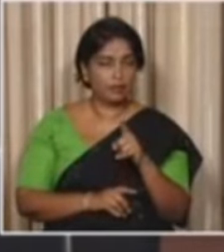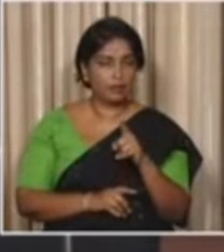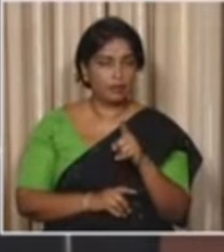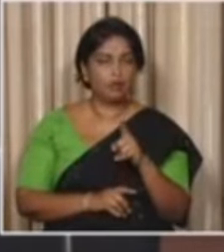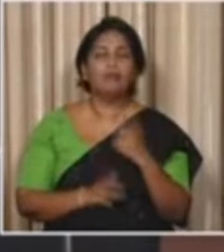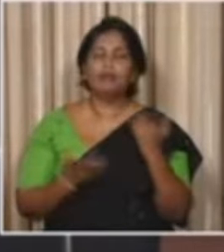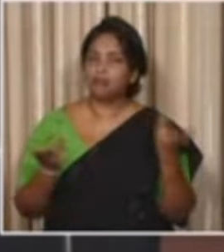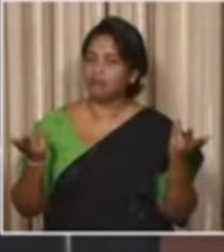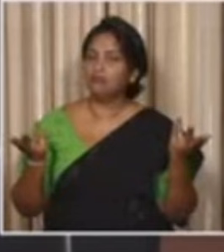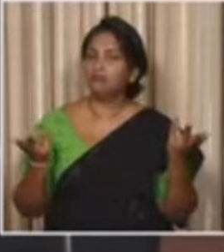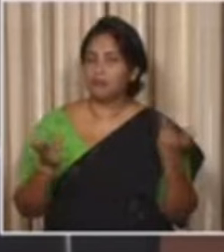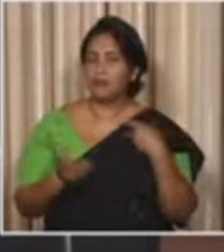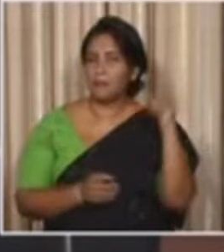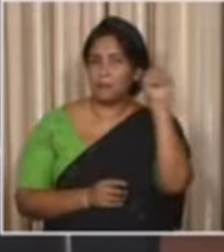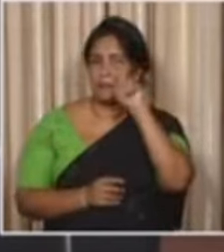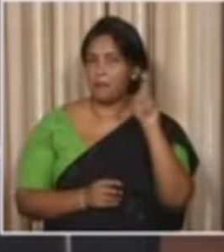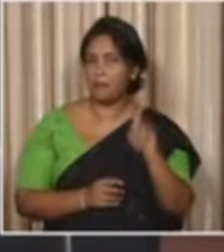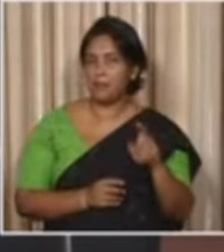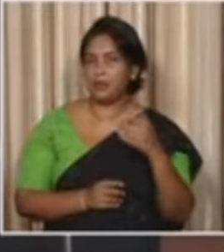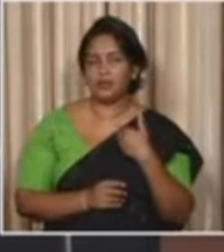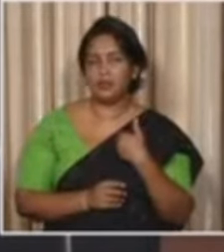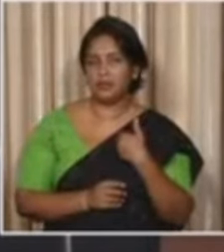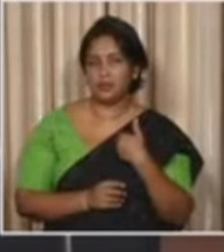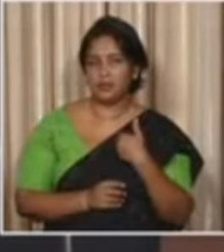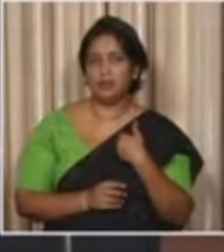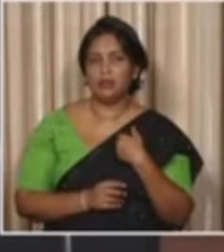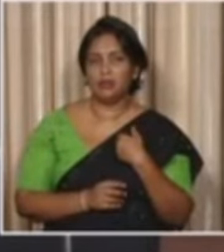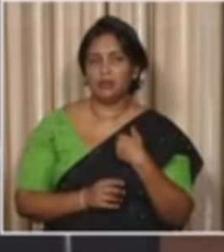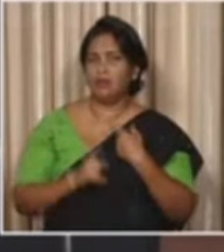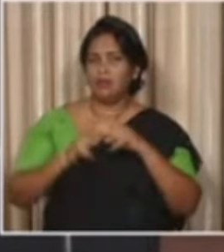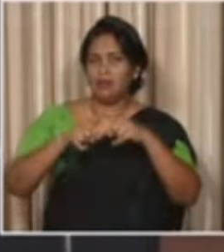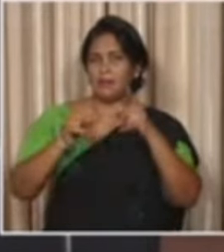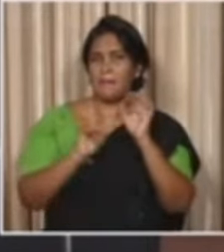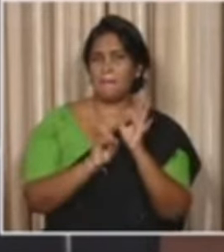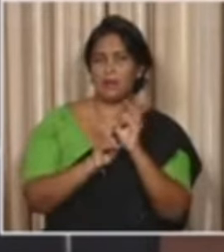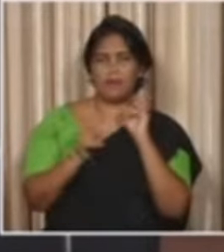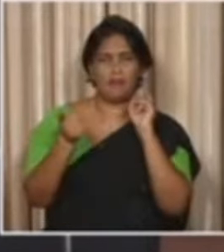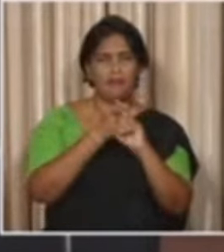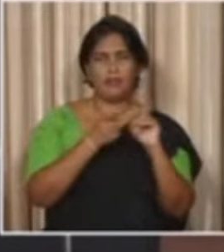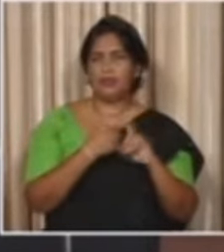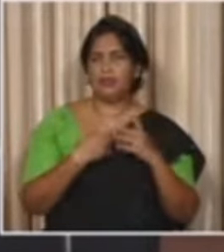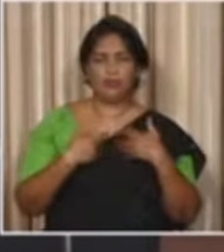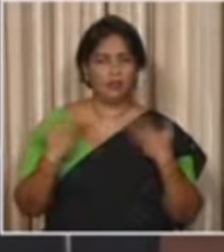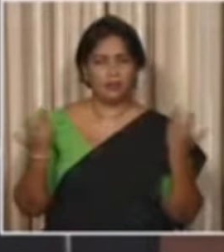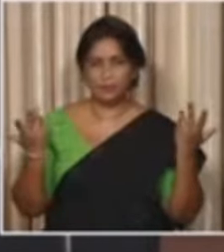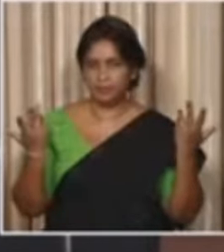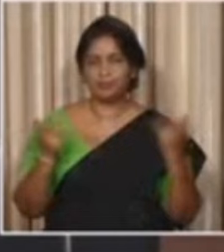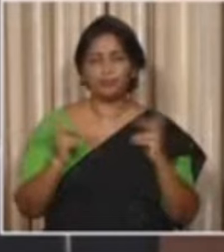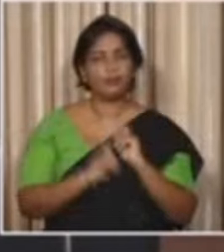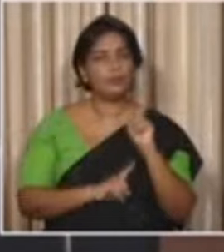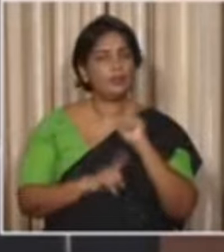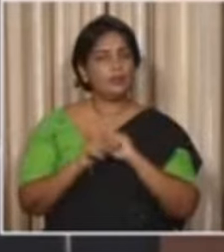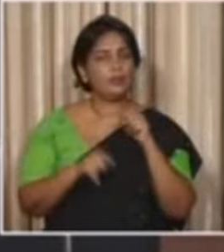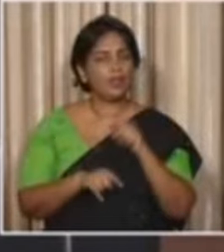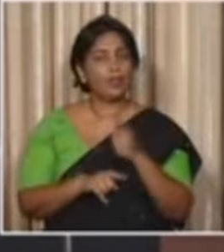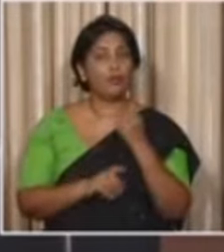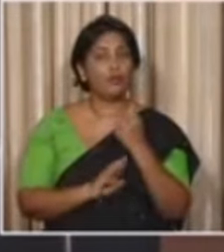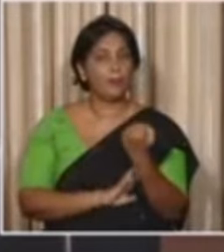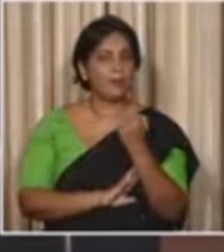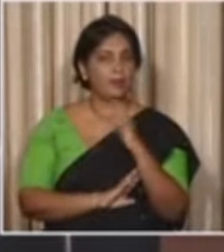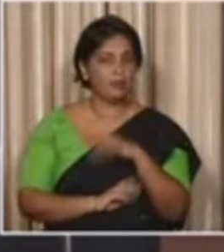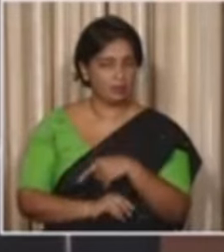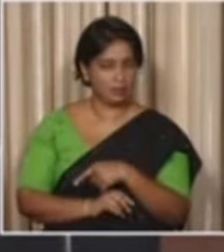ඒකයි අපිට තියෙන ප්‍රශ්නේ අපි මේ කාත් එක්කවත් පෞද්ගලික අවරාභයක් නැහැ පාර්ලිමේන්තුවටයි මුදල් බලය